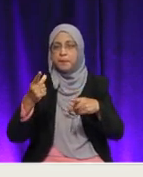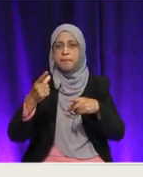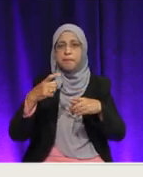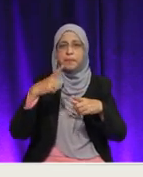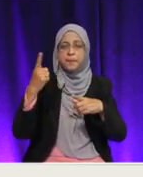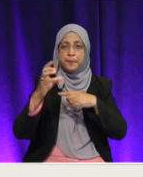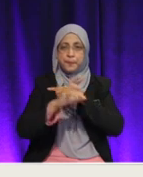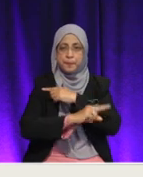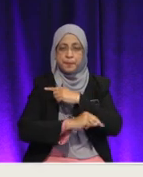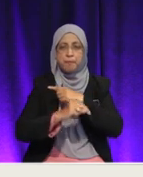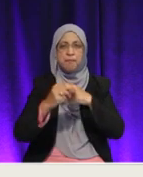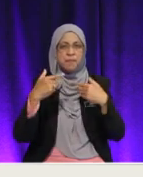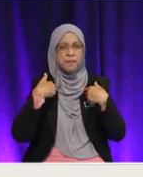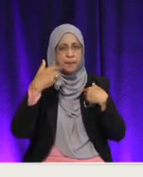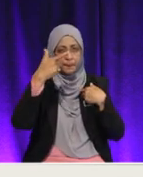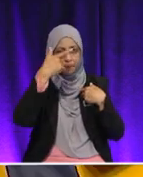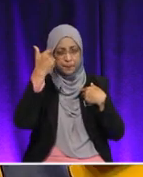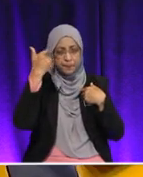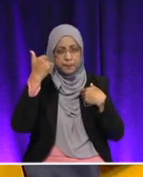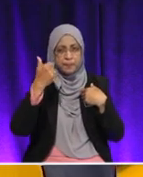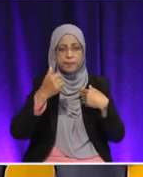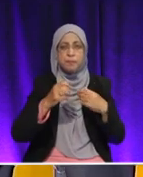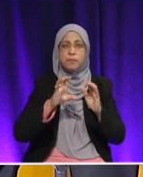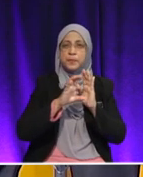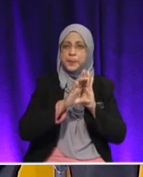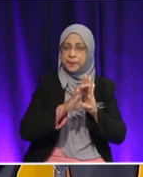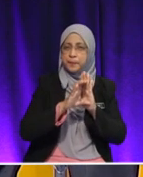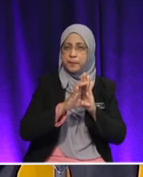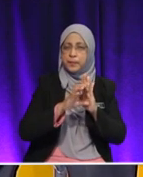di bawah undang-undang contoh yang paling dekat